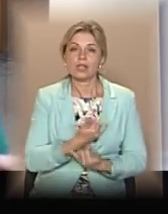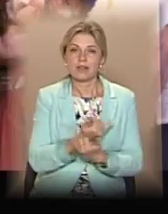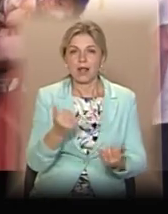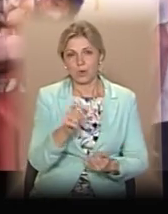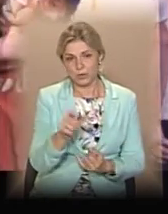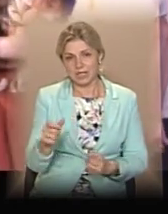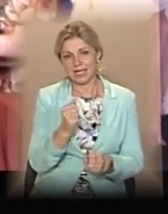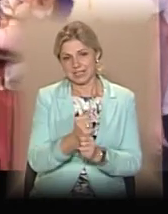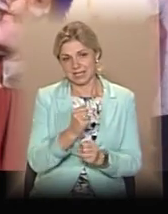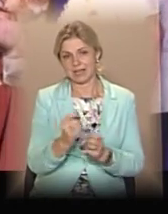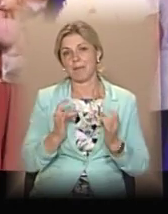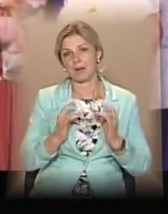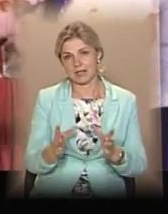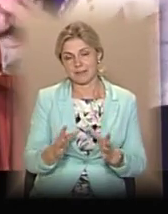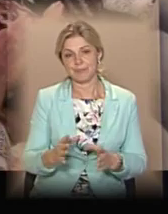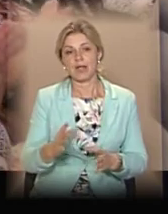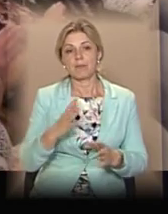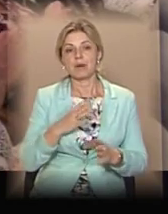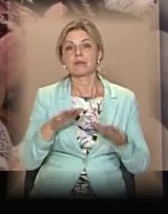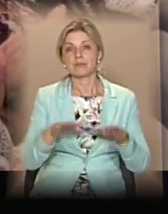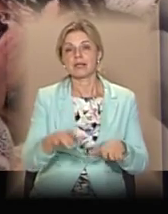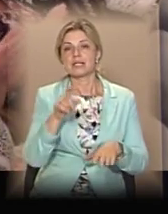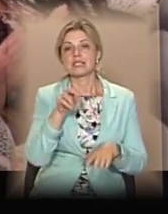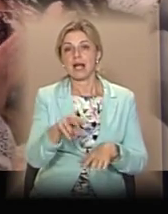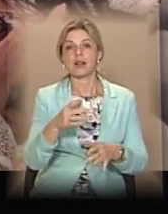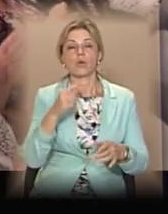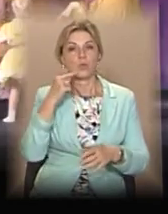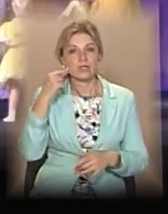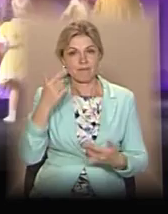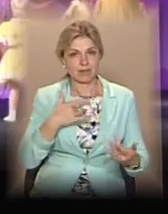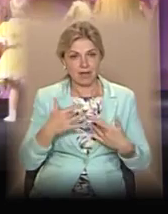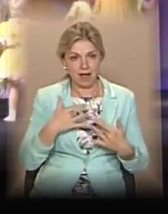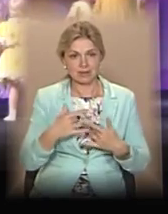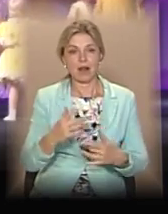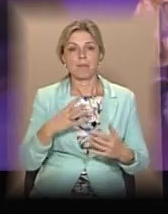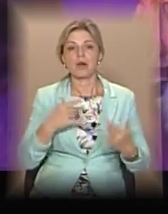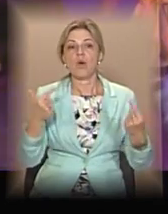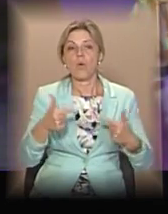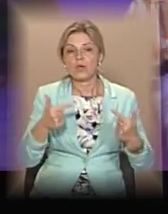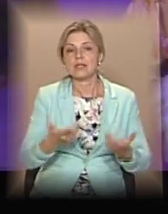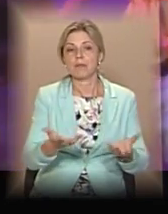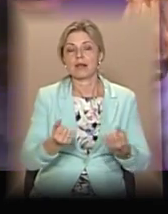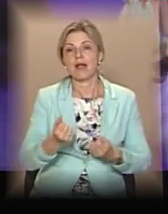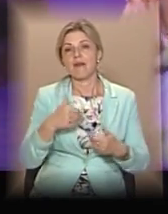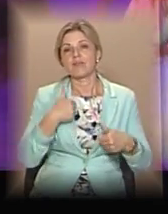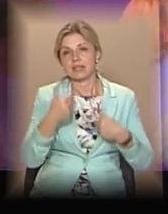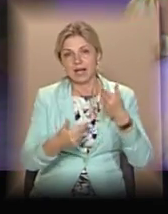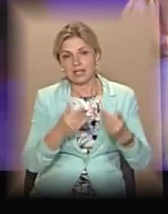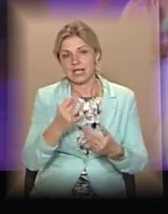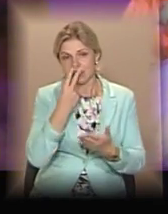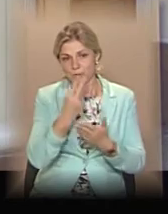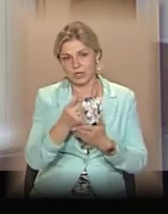праздник. Урочистості відбулись у залі російського театру. Гості із задоволенням приймали вітальні слова та дивились святковий